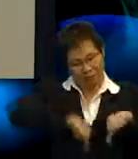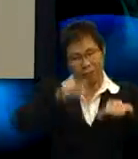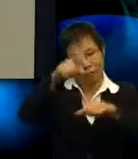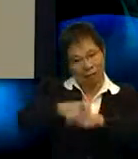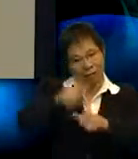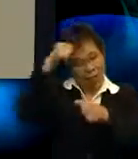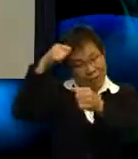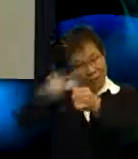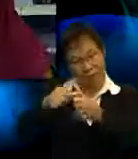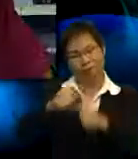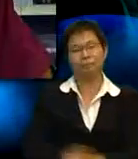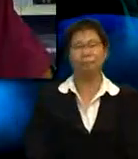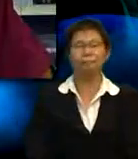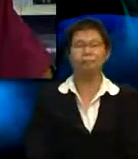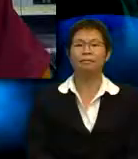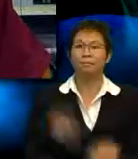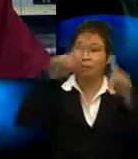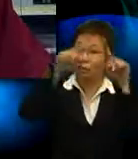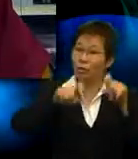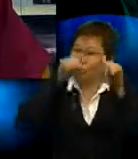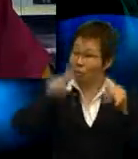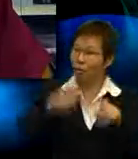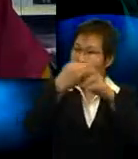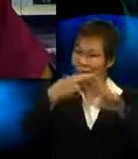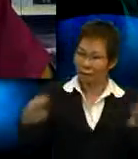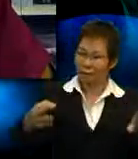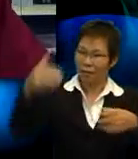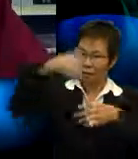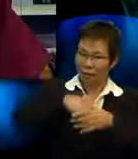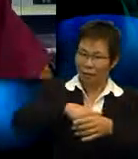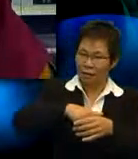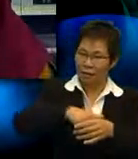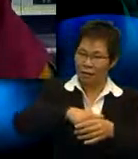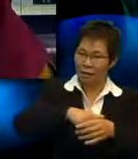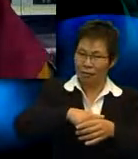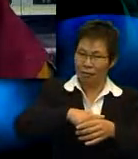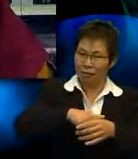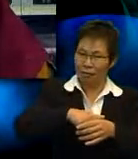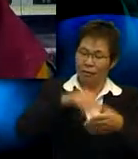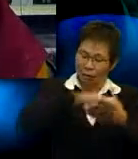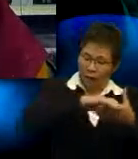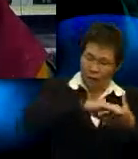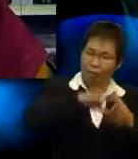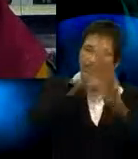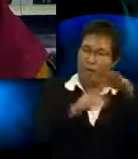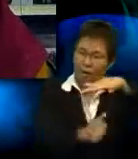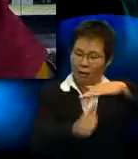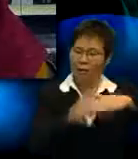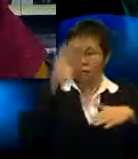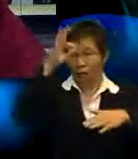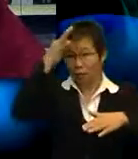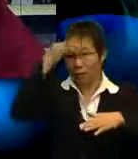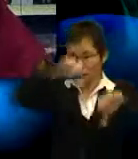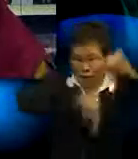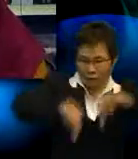diingati. Soalan-soalan yang disediakan dalam setiap kad pula adalah berasaskan fakta sains